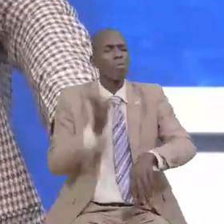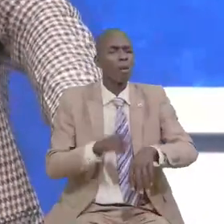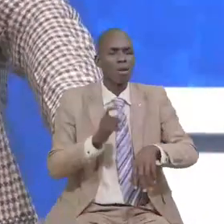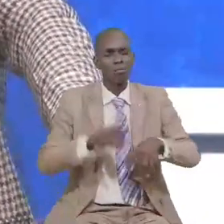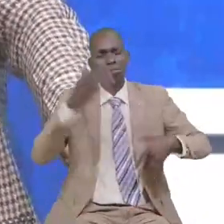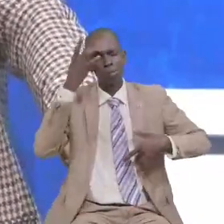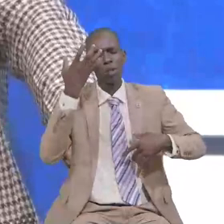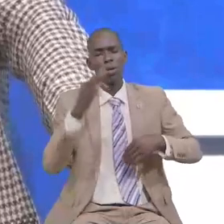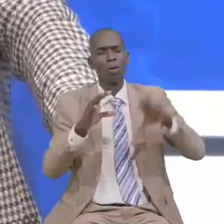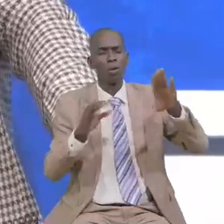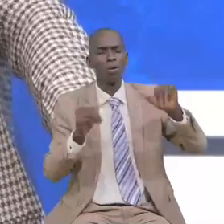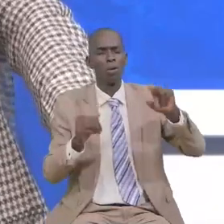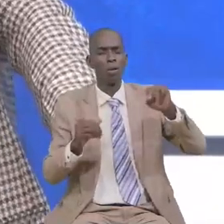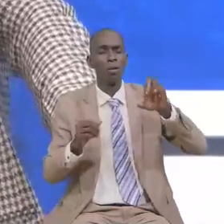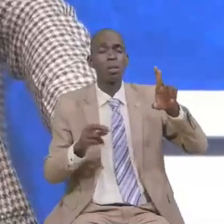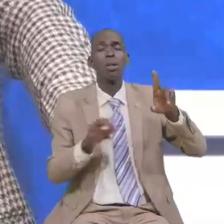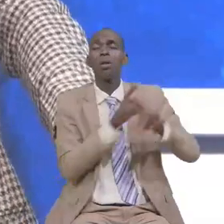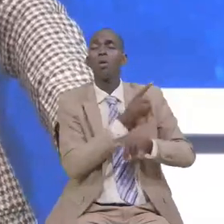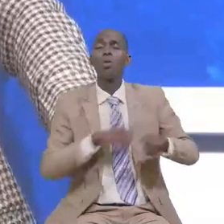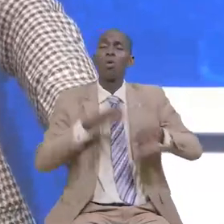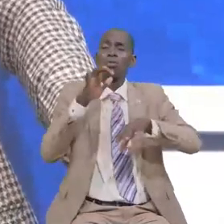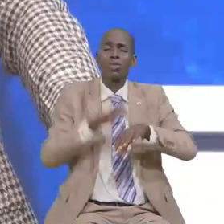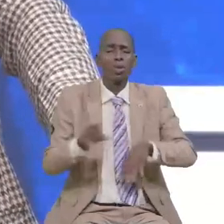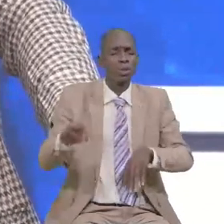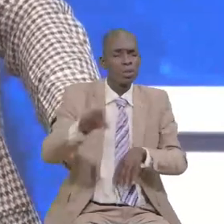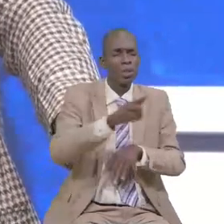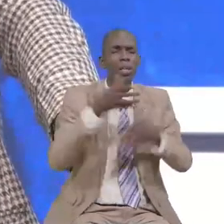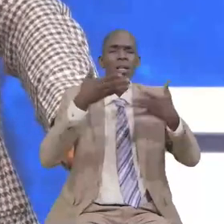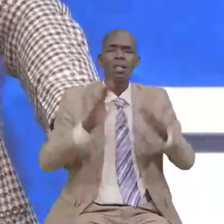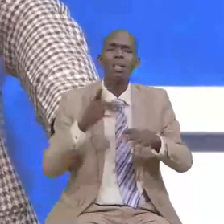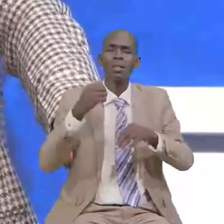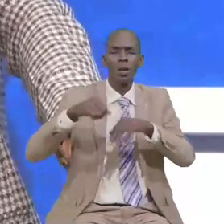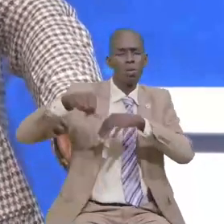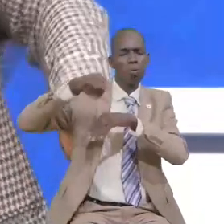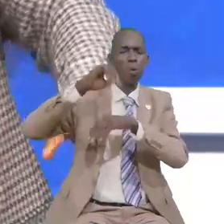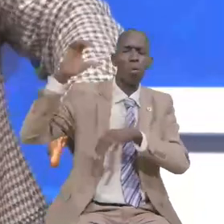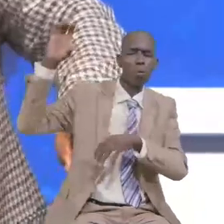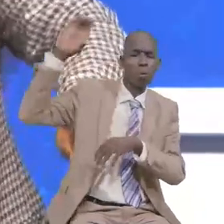ce problème de longue date, le cancer. Seigneur, impose la main là-bas. Que l'onction qui